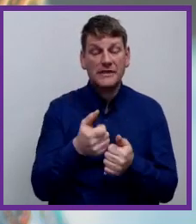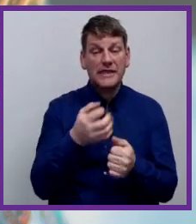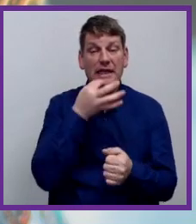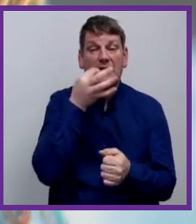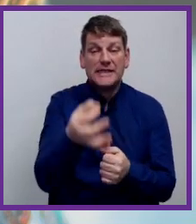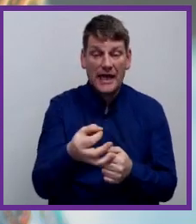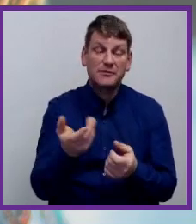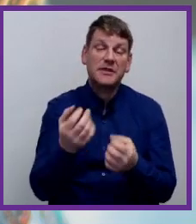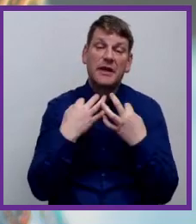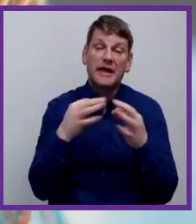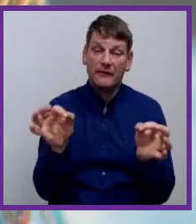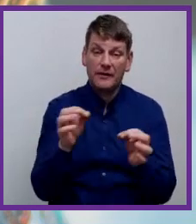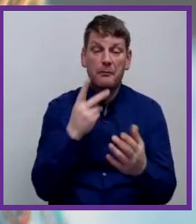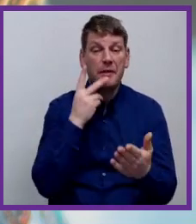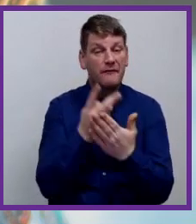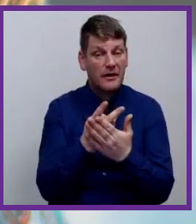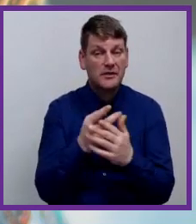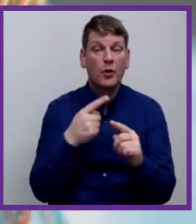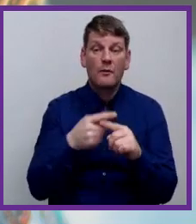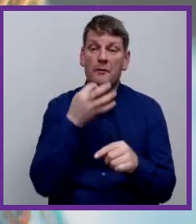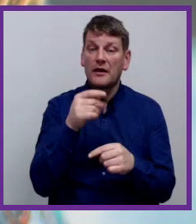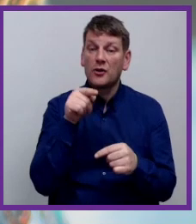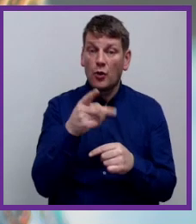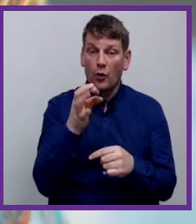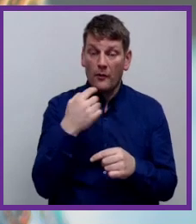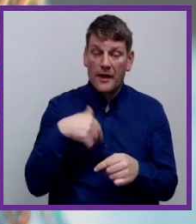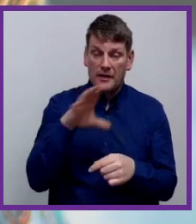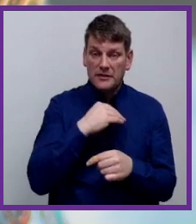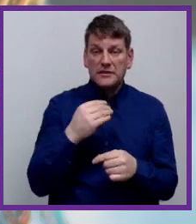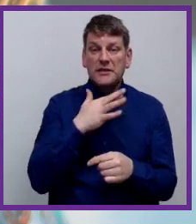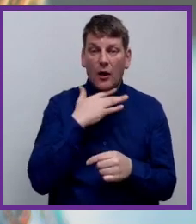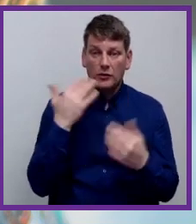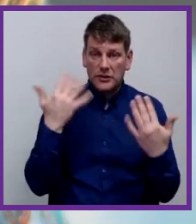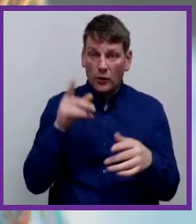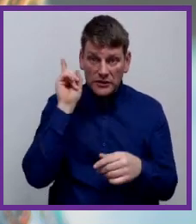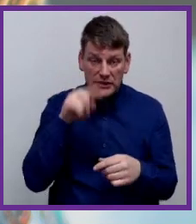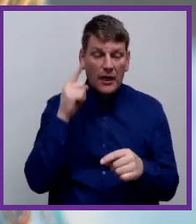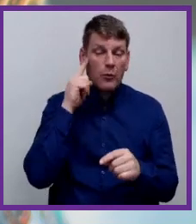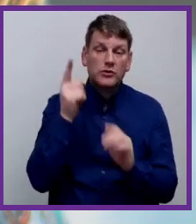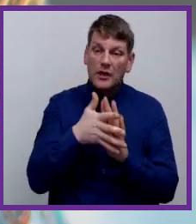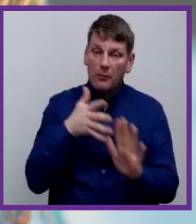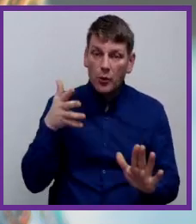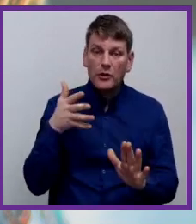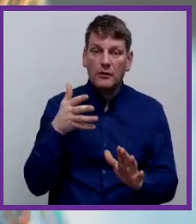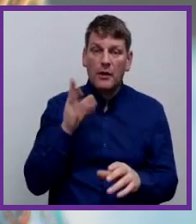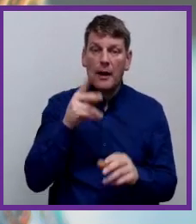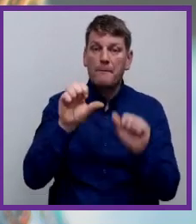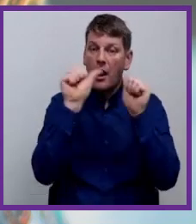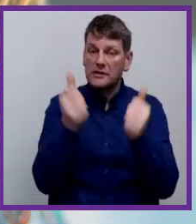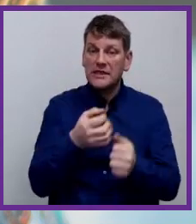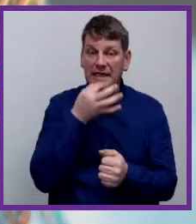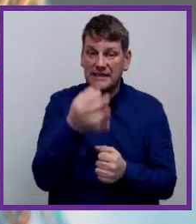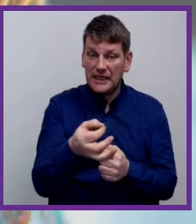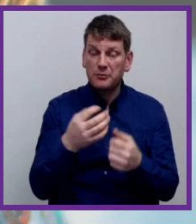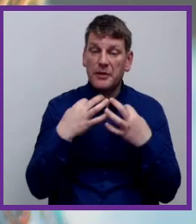brīvība, pievērsās un pateica to, ko mēs jau daudz droši vien zinām un saprotam, ka mākslinieckās